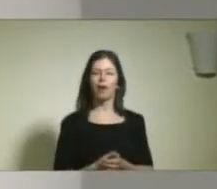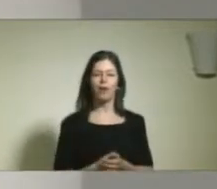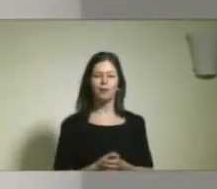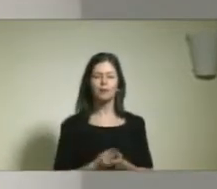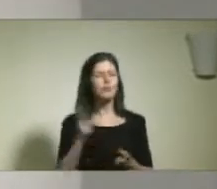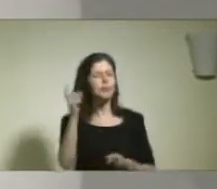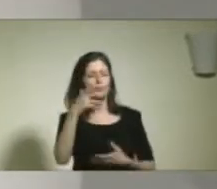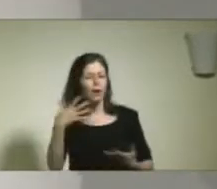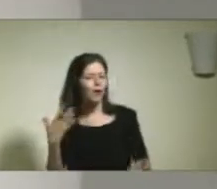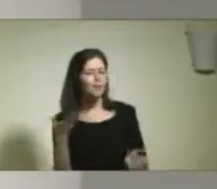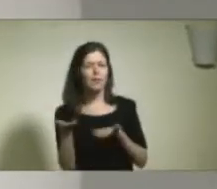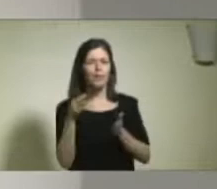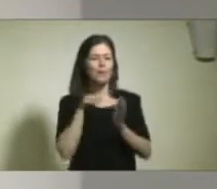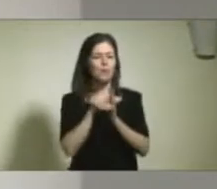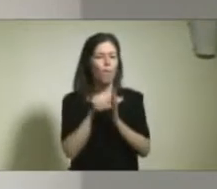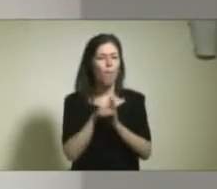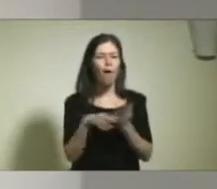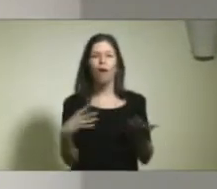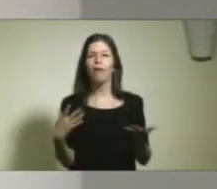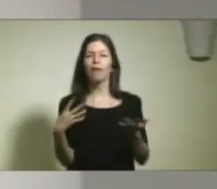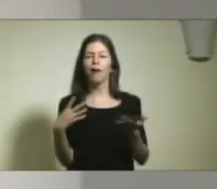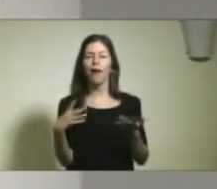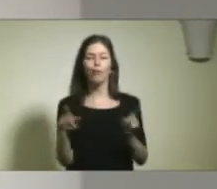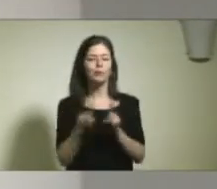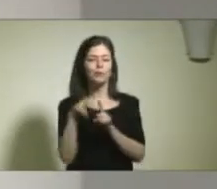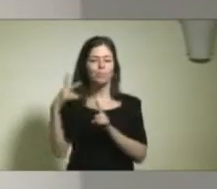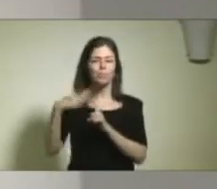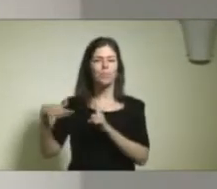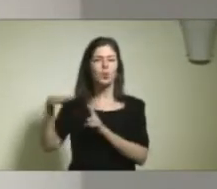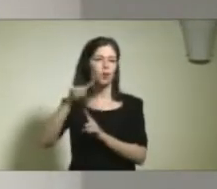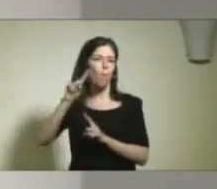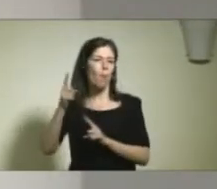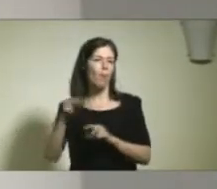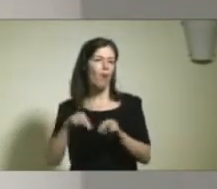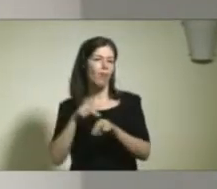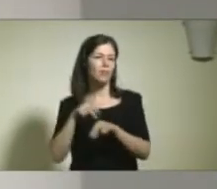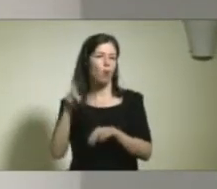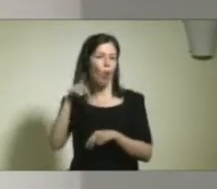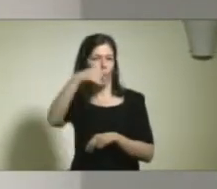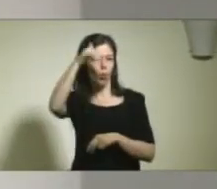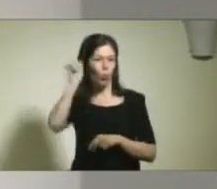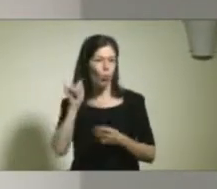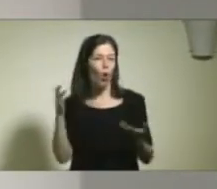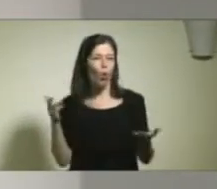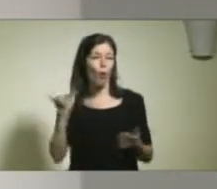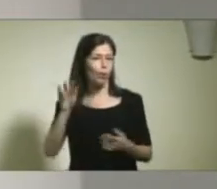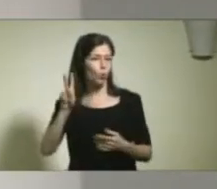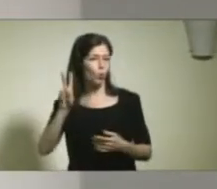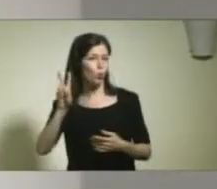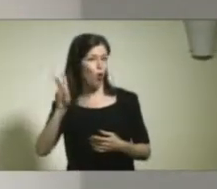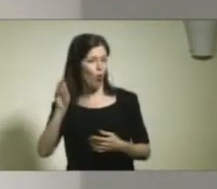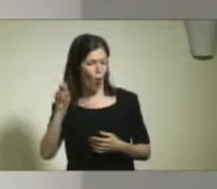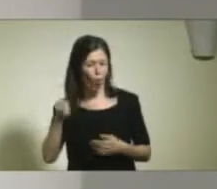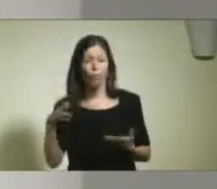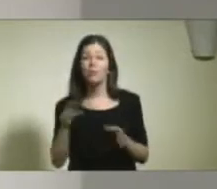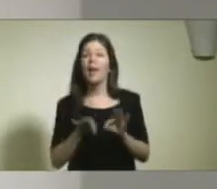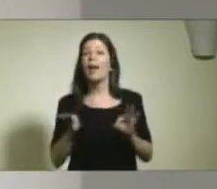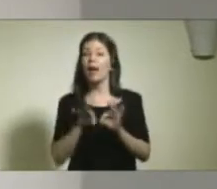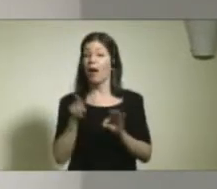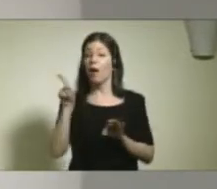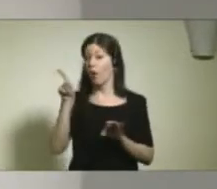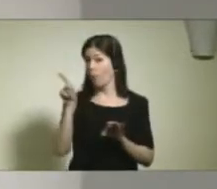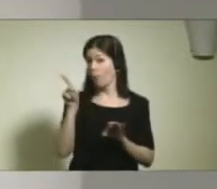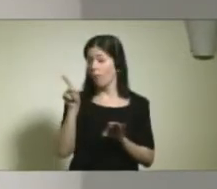des services bancaires et de la situation des Premières Nations du Yukon. C'est important lorsqu'on parle des services